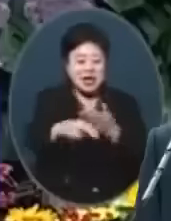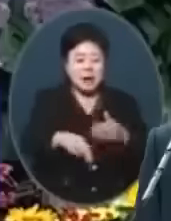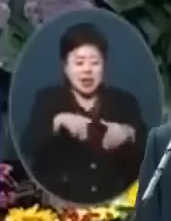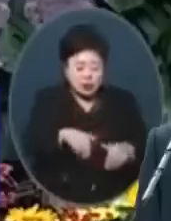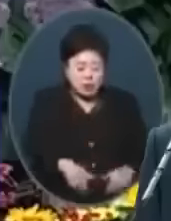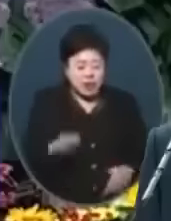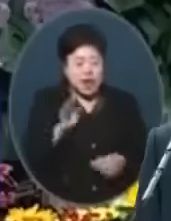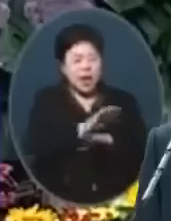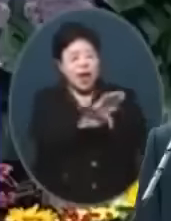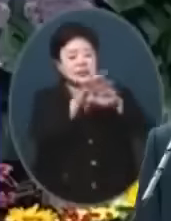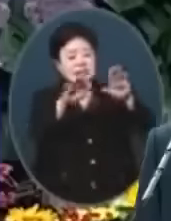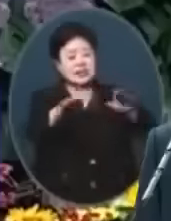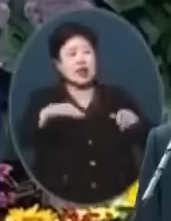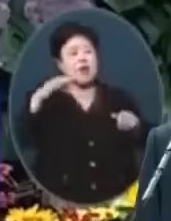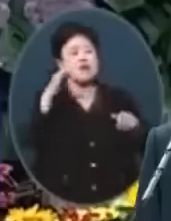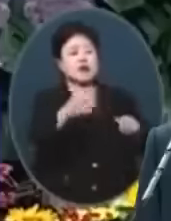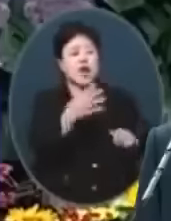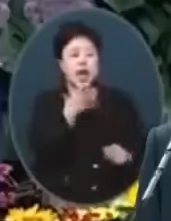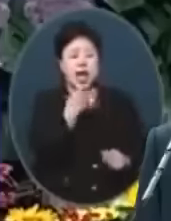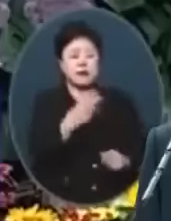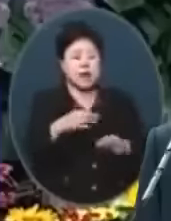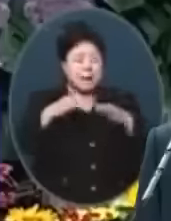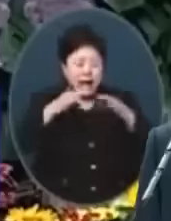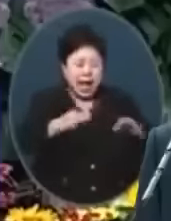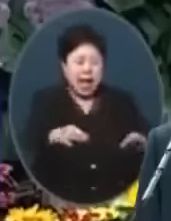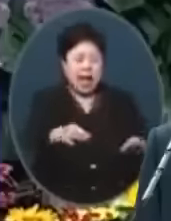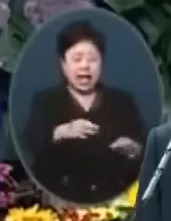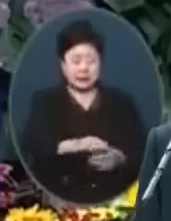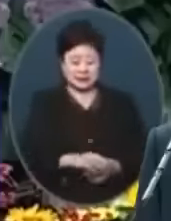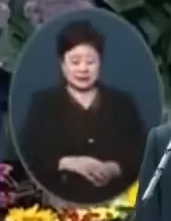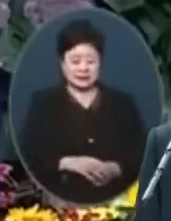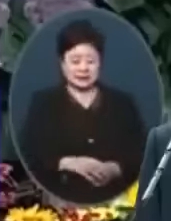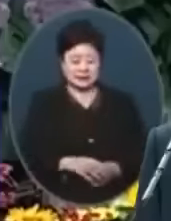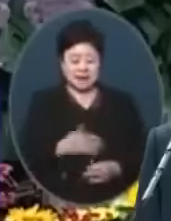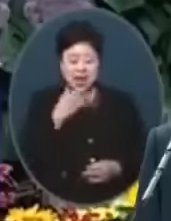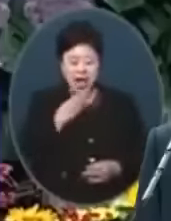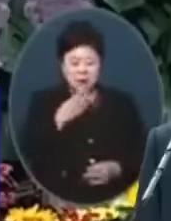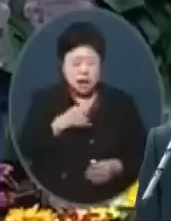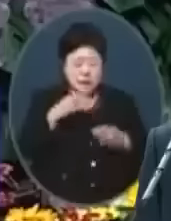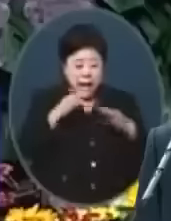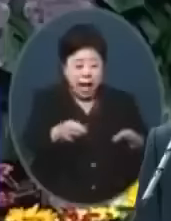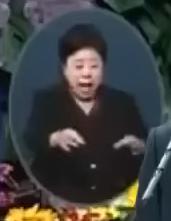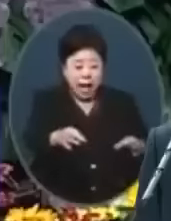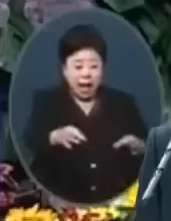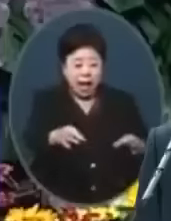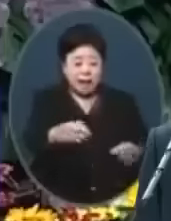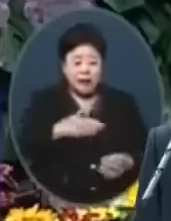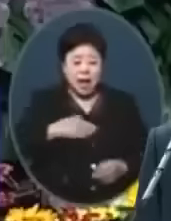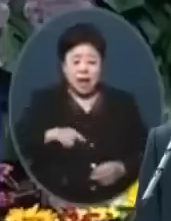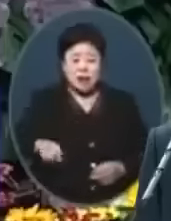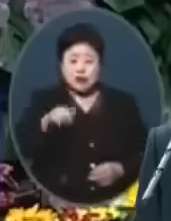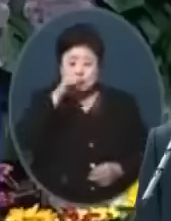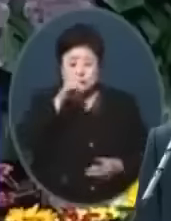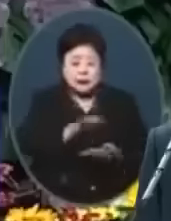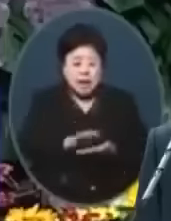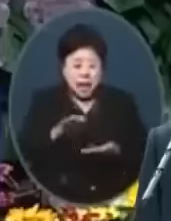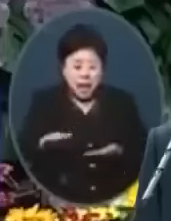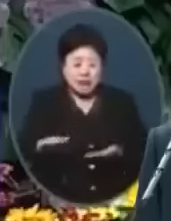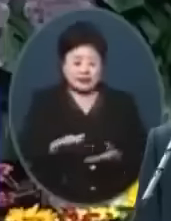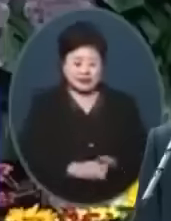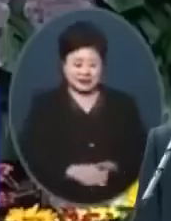사자가 하늘에서부터 그를 불러 이르시되 아브라함아 아브라함아 하는지라 아브라함이 이르되 내가 여기 있나이다